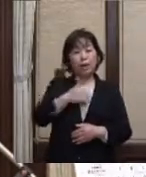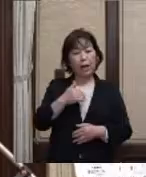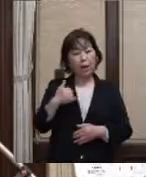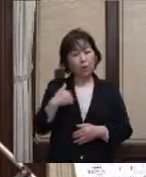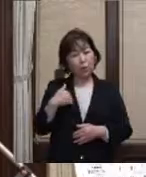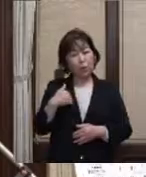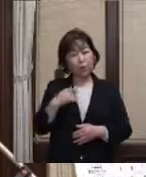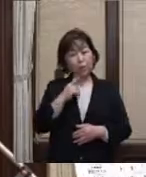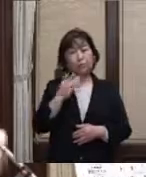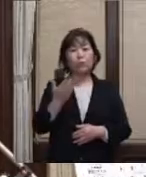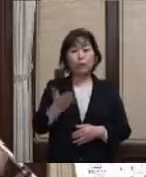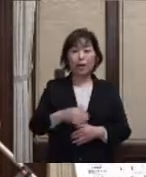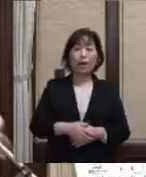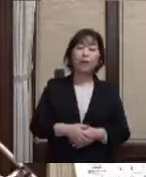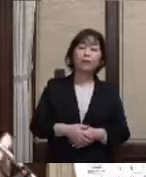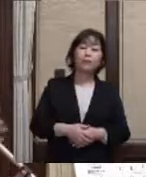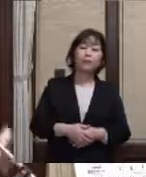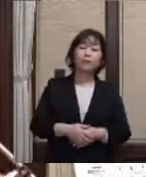まあ、それは